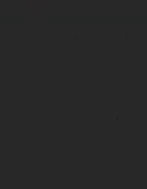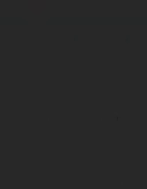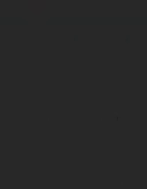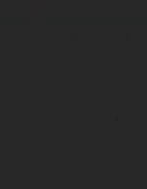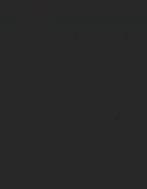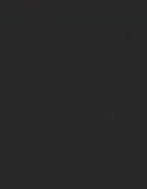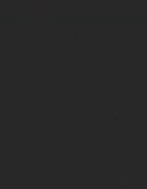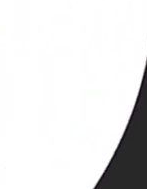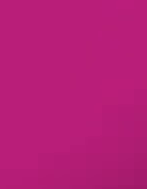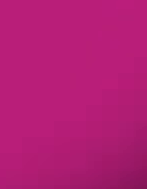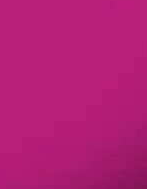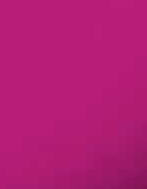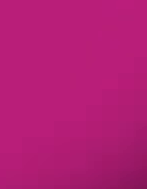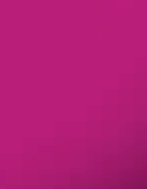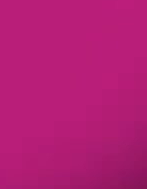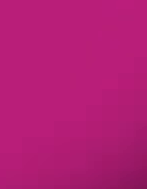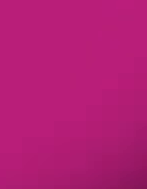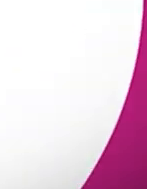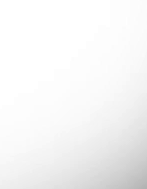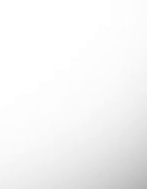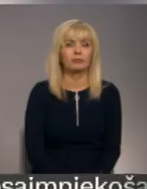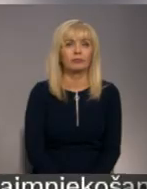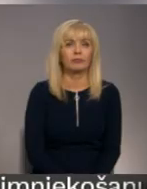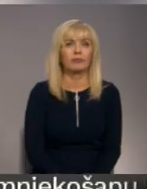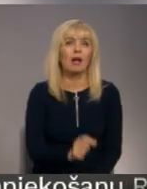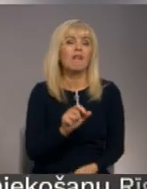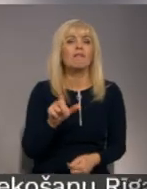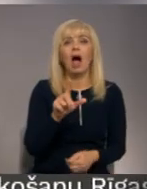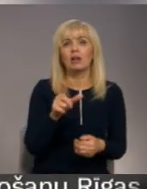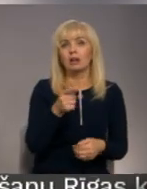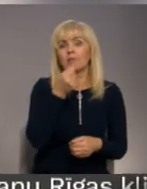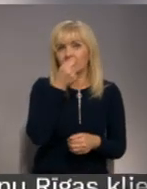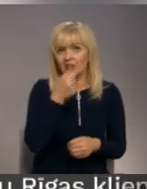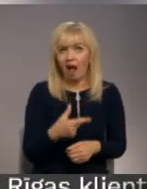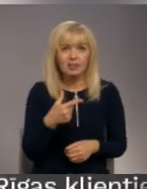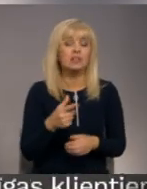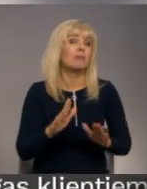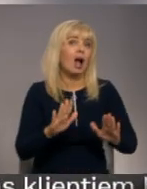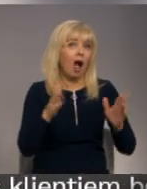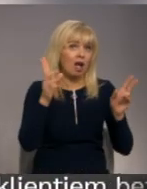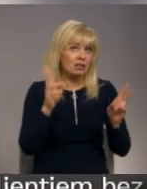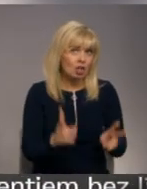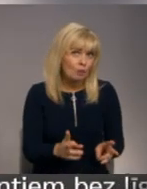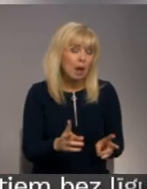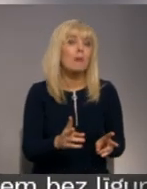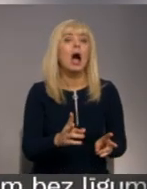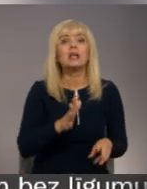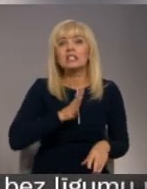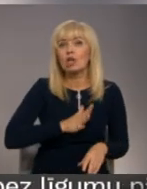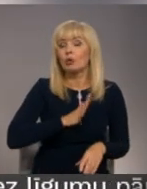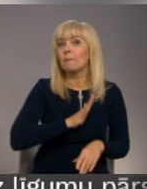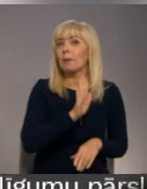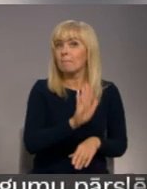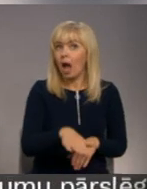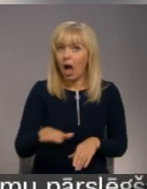Re, viss ēters ir te! Pēc vairākiem traģiskiem gadījumiem, par kuru upuriem bija kļuvuši